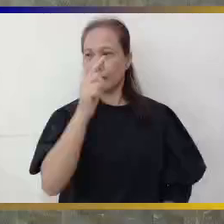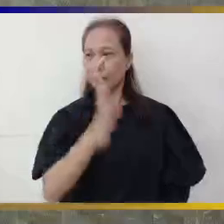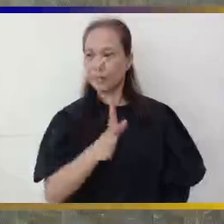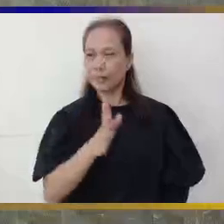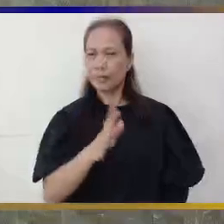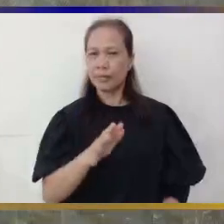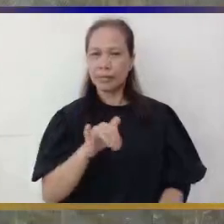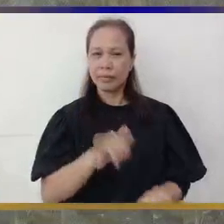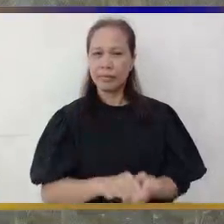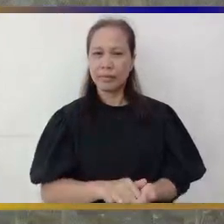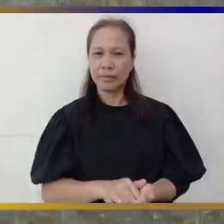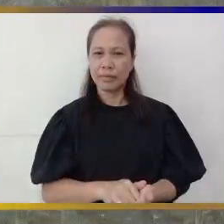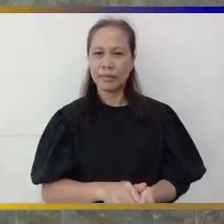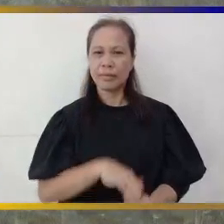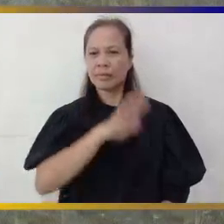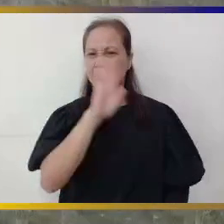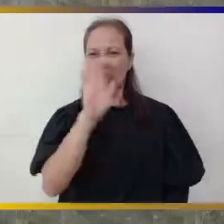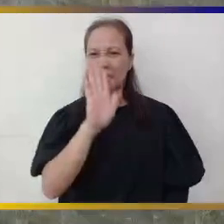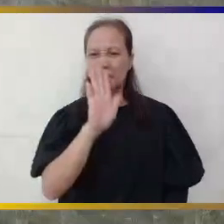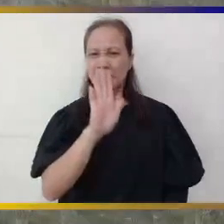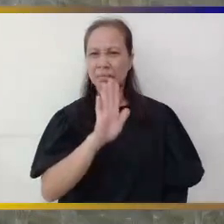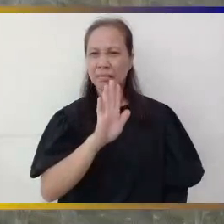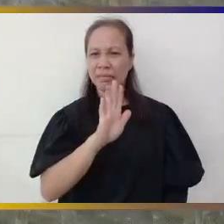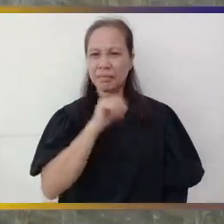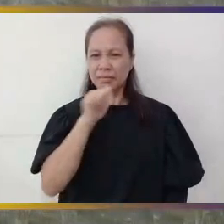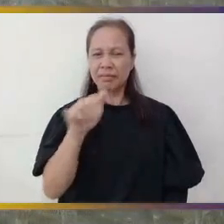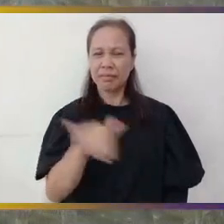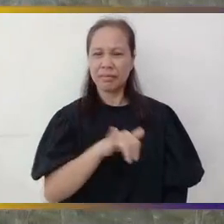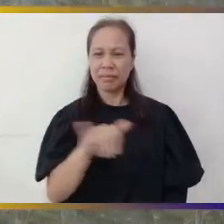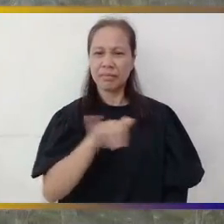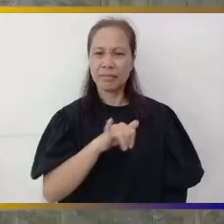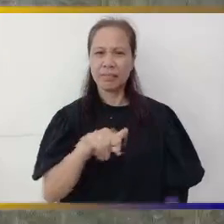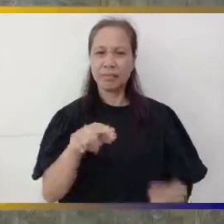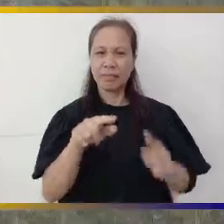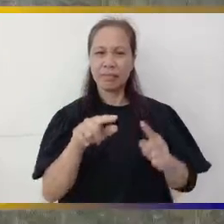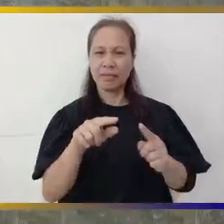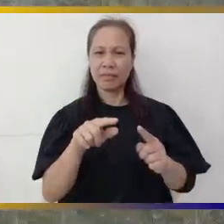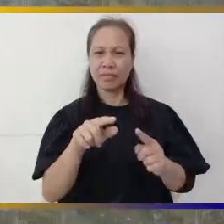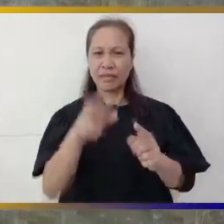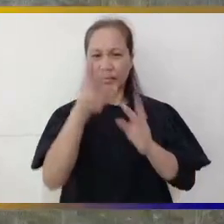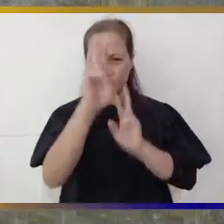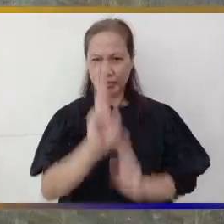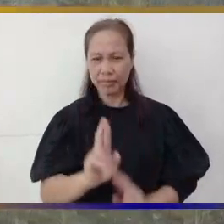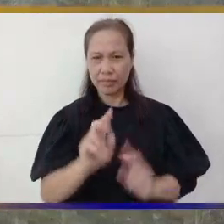na hindi katulad ng ibinibigay lamang natin sa